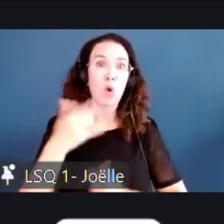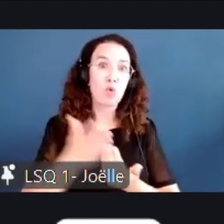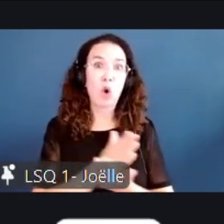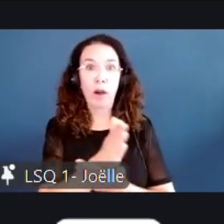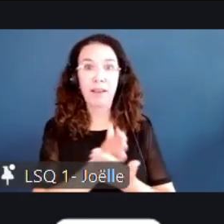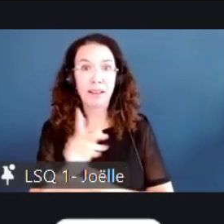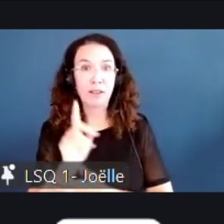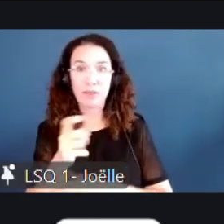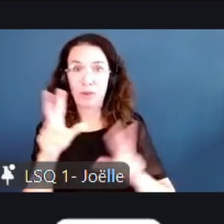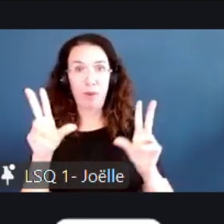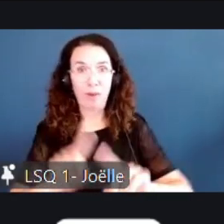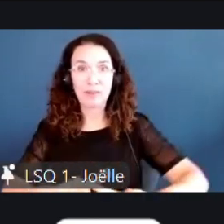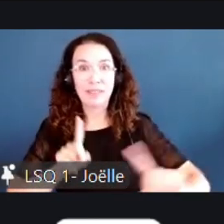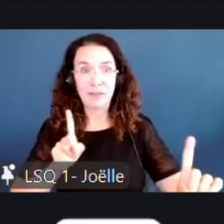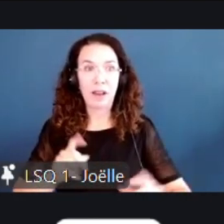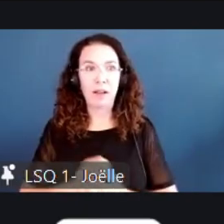sexuelle.